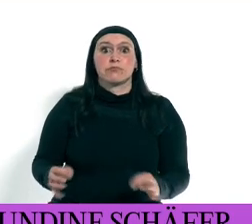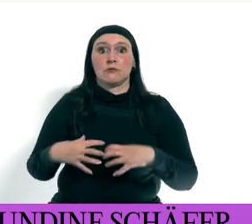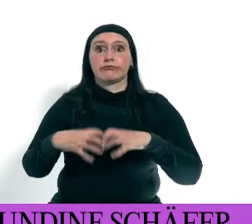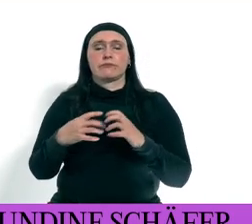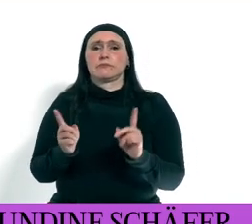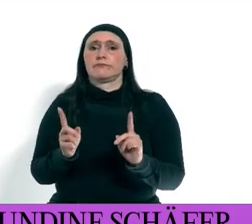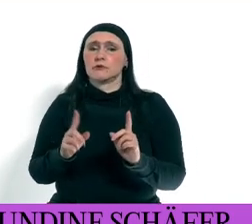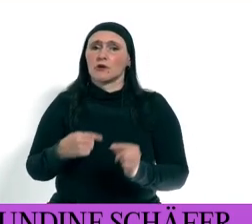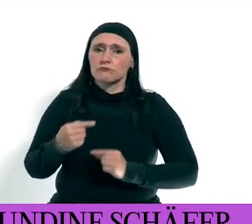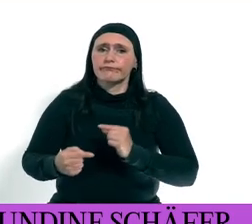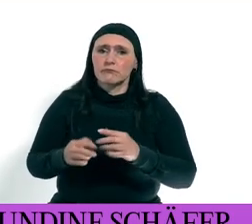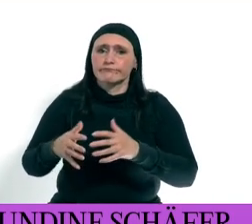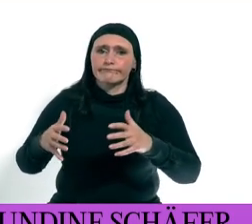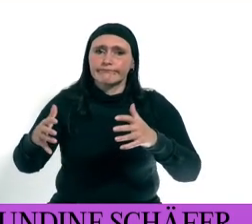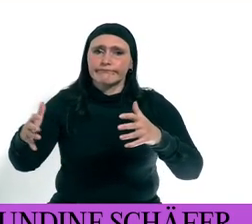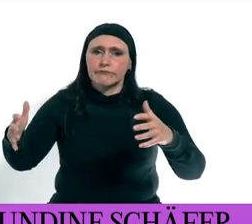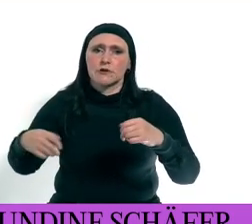aufzubauen, etwas, was